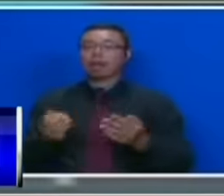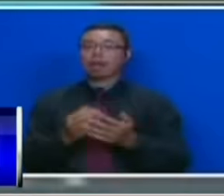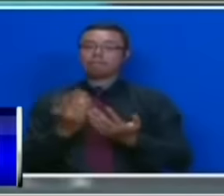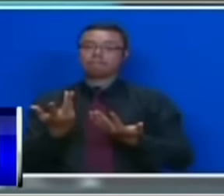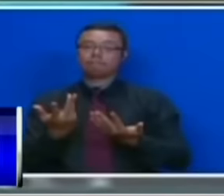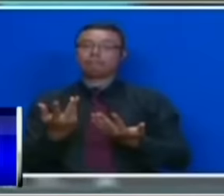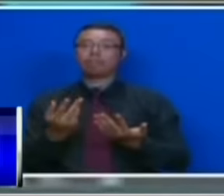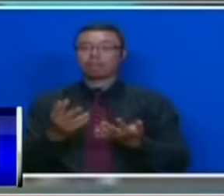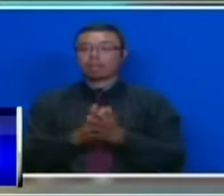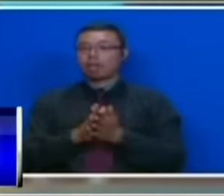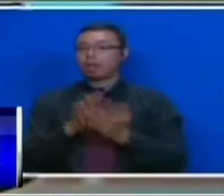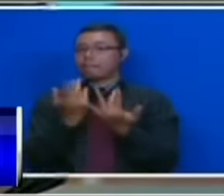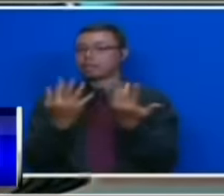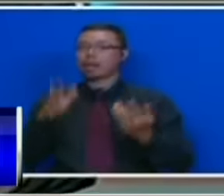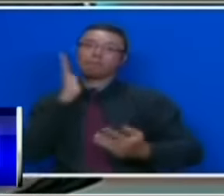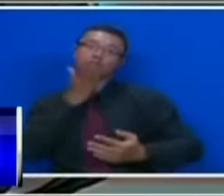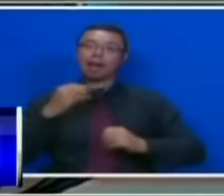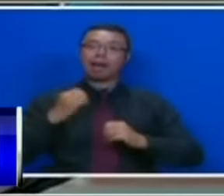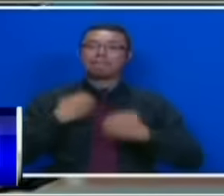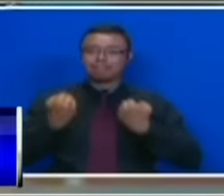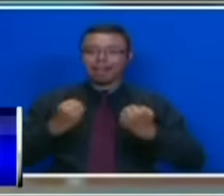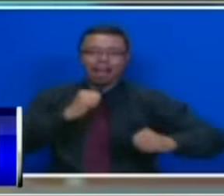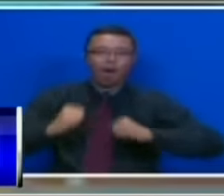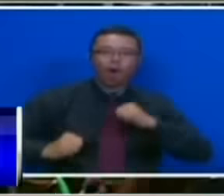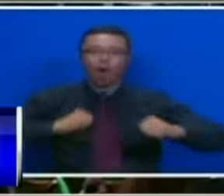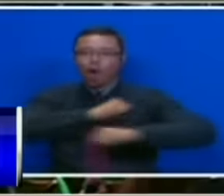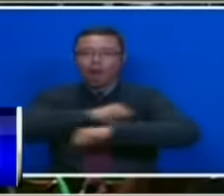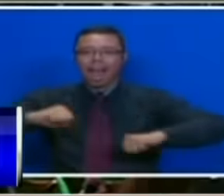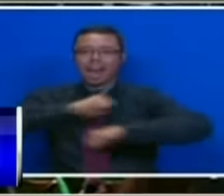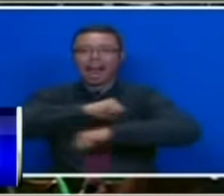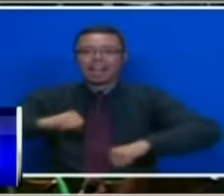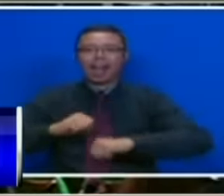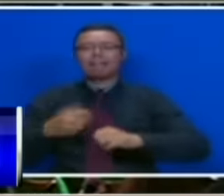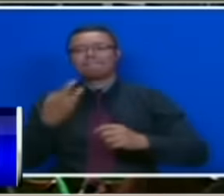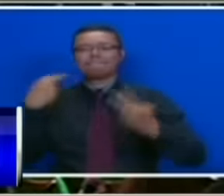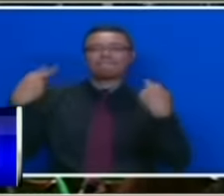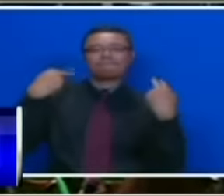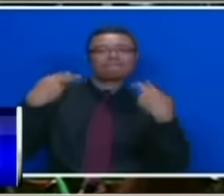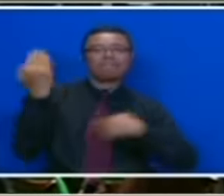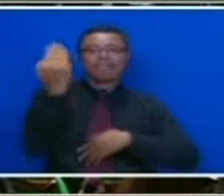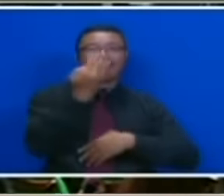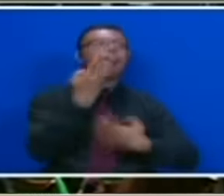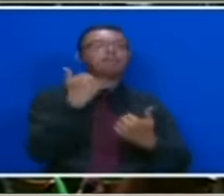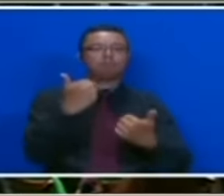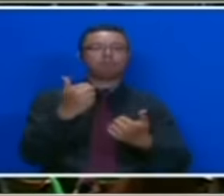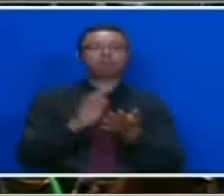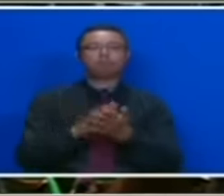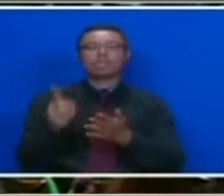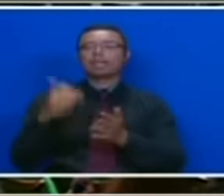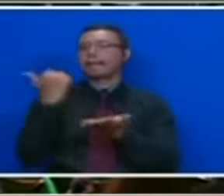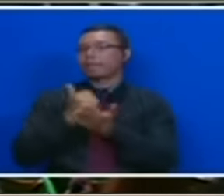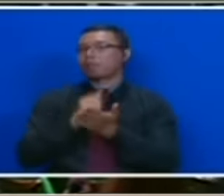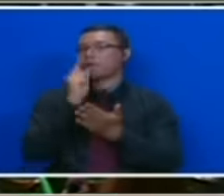muda bisa berinteraksi, berolahraga, berekreasi dengan baik. Dan ini semua penting dalam rangka meningkatkan